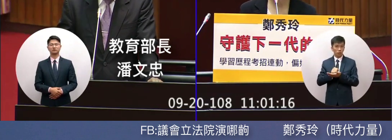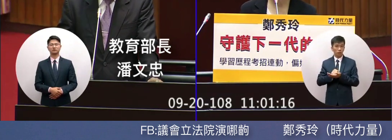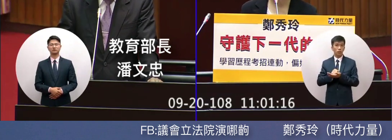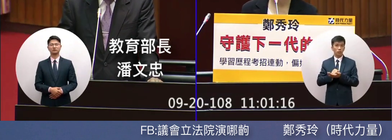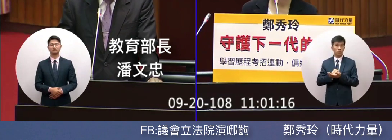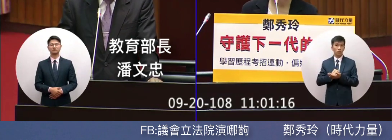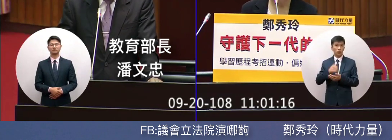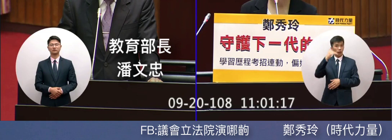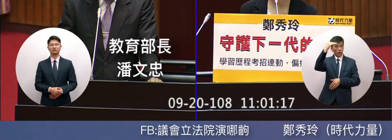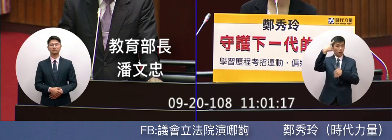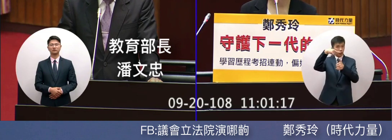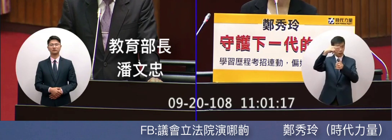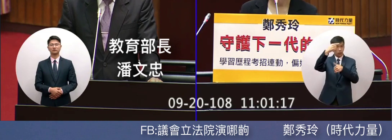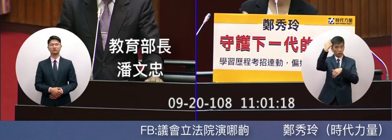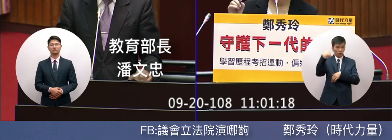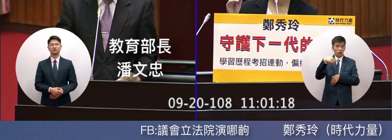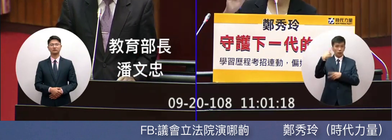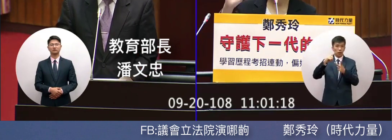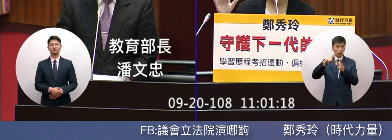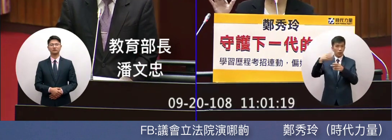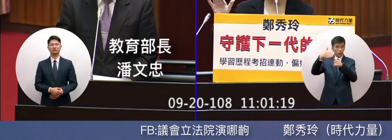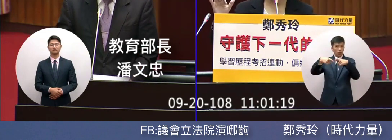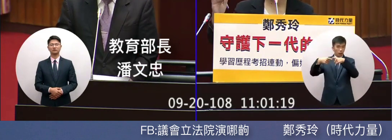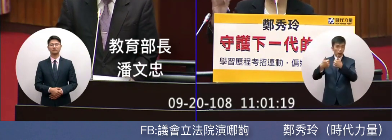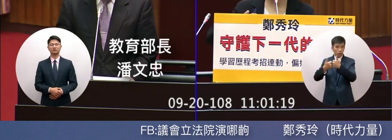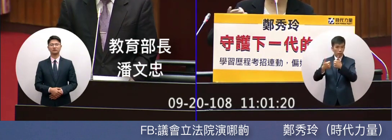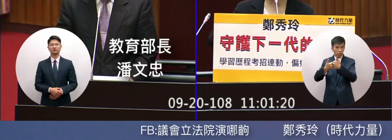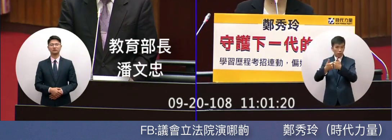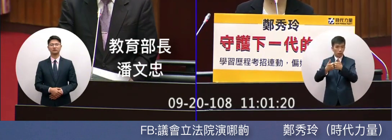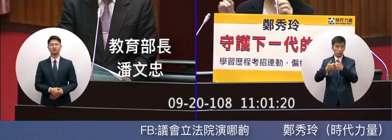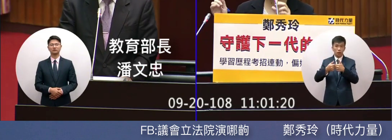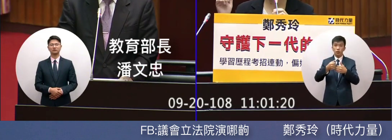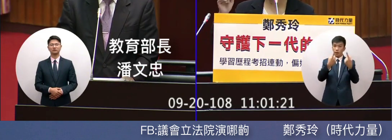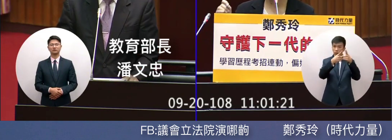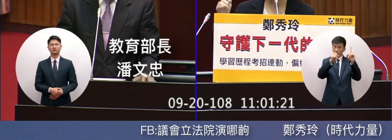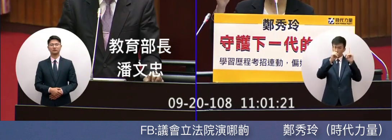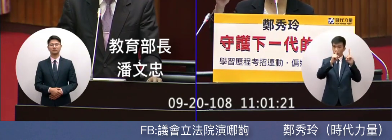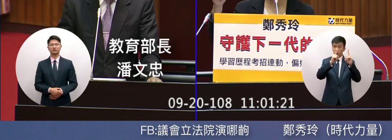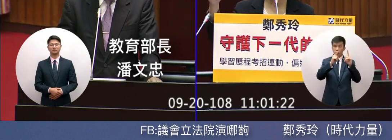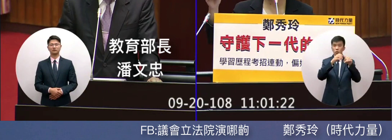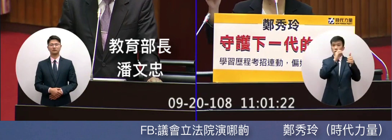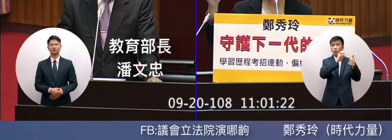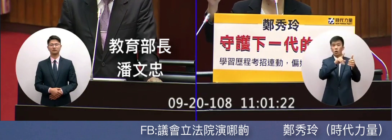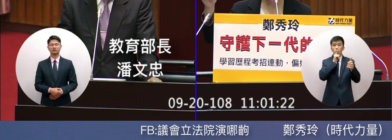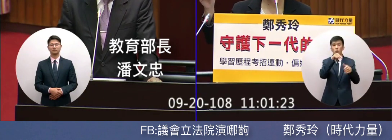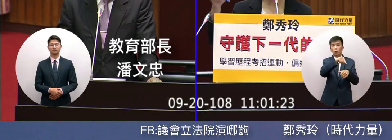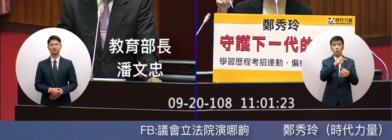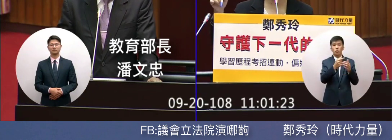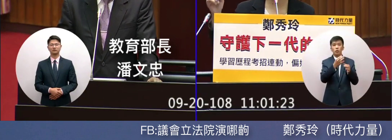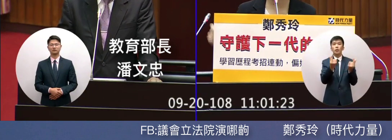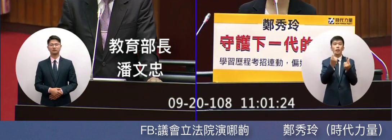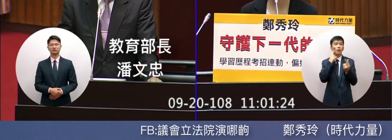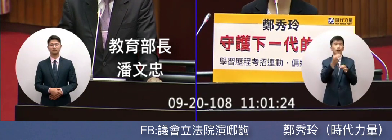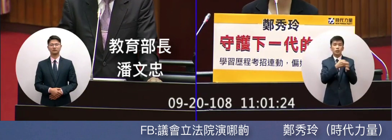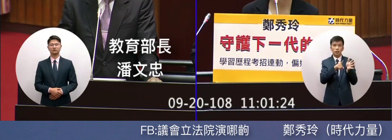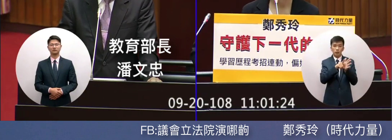高教师还有这个招联会在跟大学端，因为在考招联的时候，跟大学端讲说，你们某个系经济系要对到